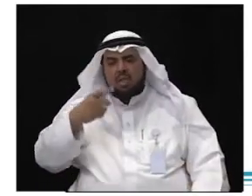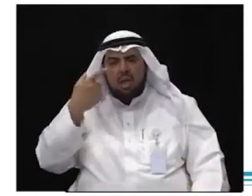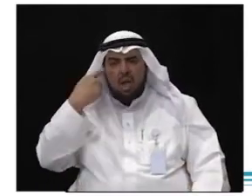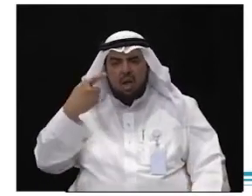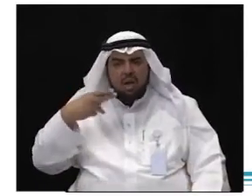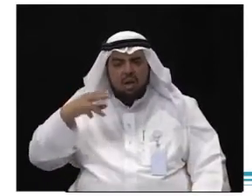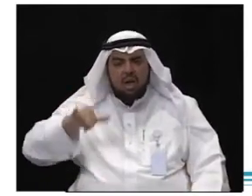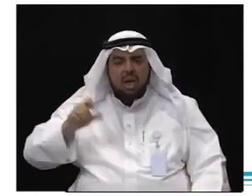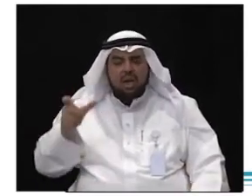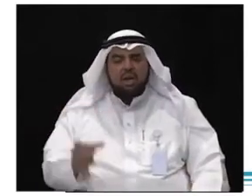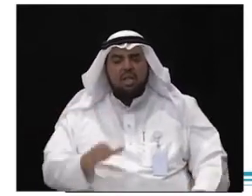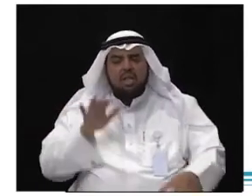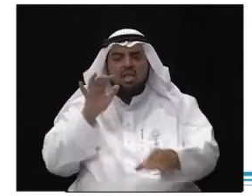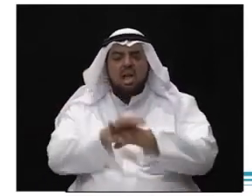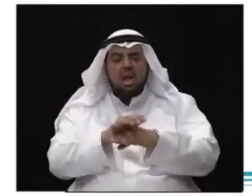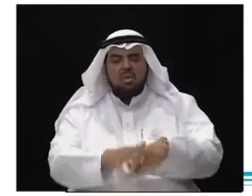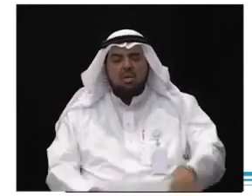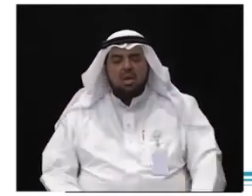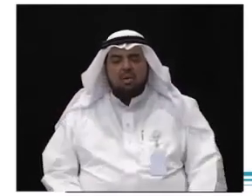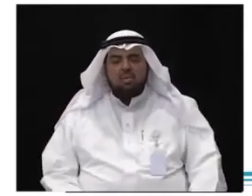التعليمية.